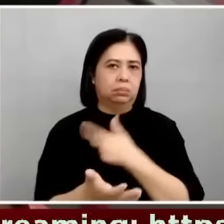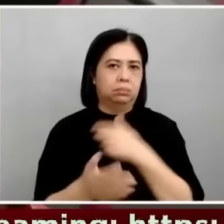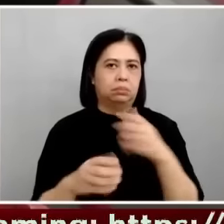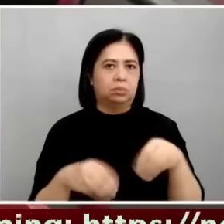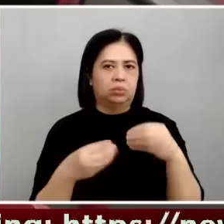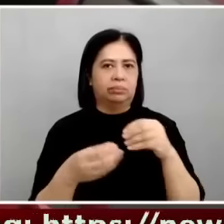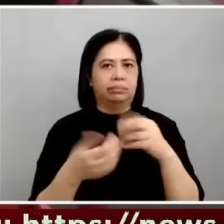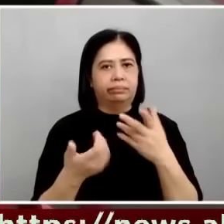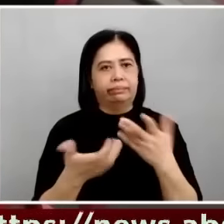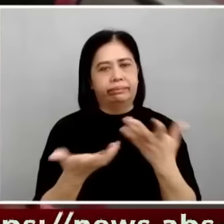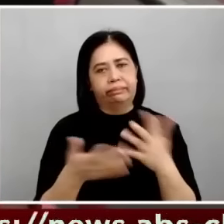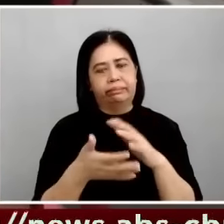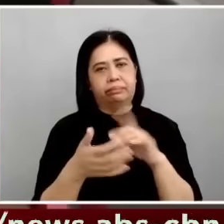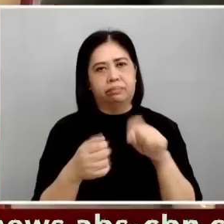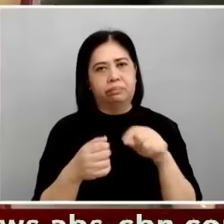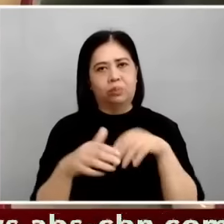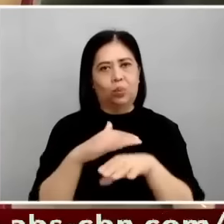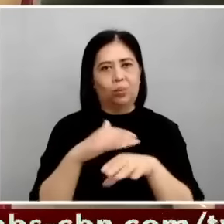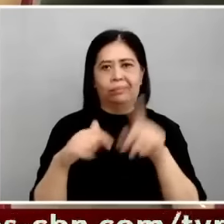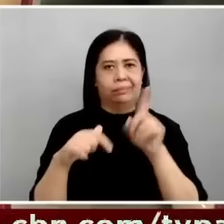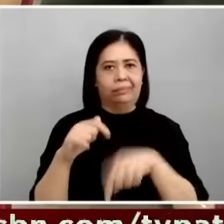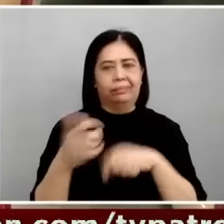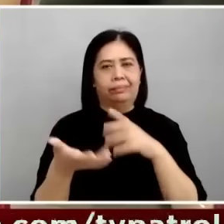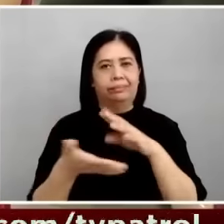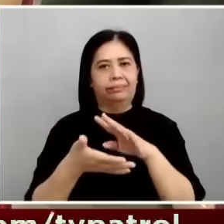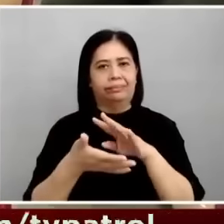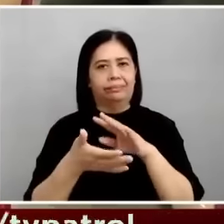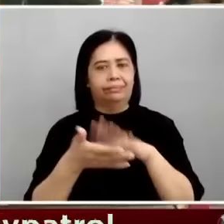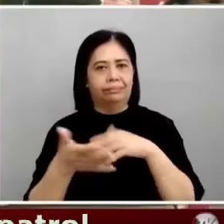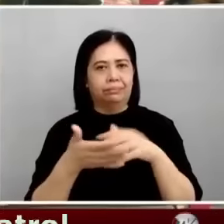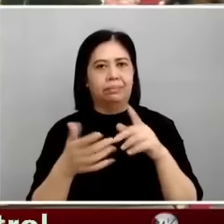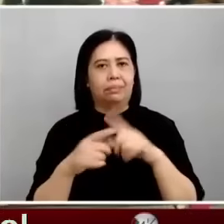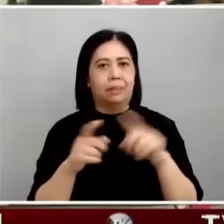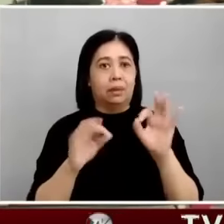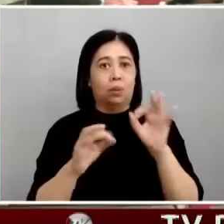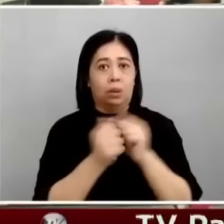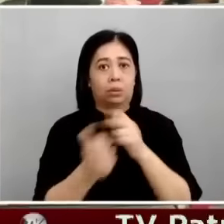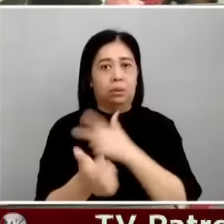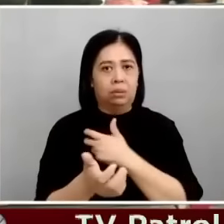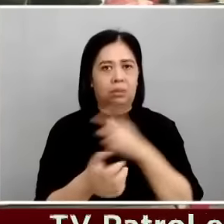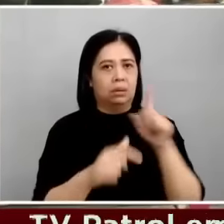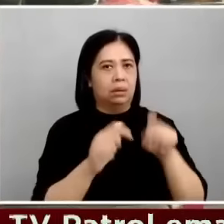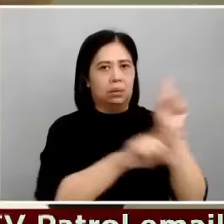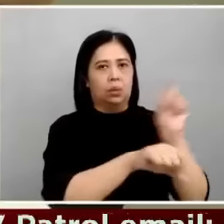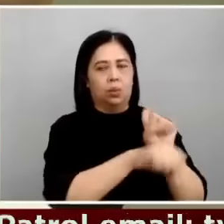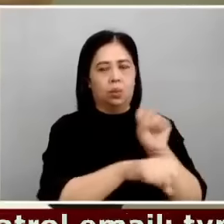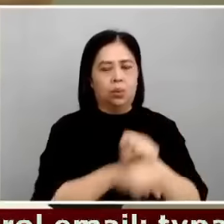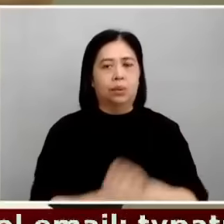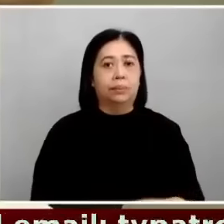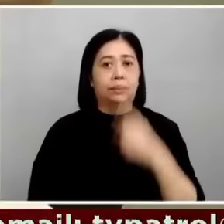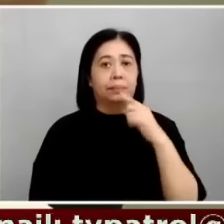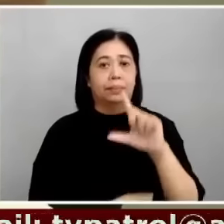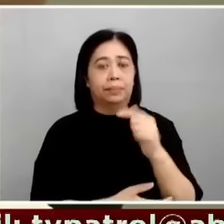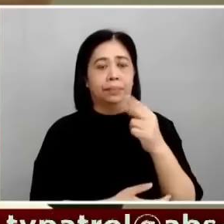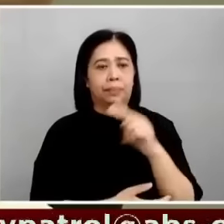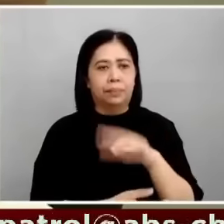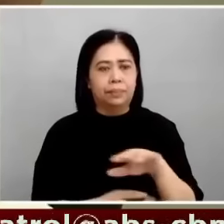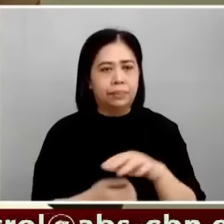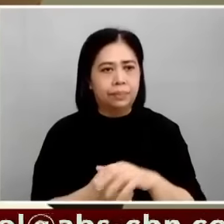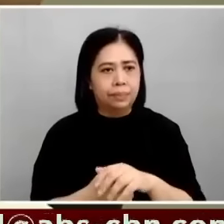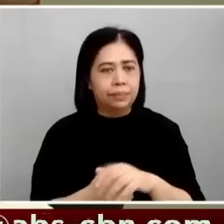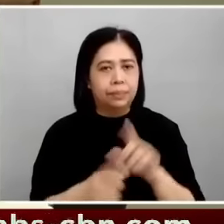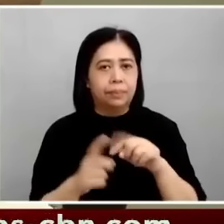Pag wala, hindi makakapasok. Paglilinaw ni Vaccine Czar Secretary Carlito Galvez Jr. at ng lokal na pamahalaan, ang mga probisyon